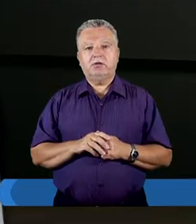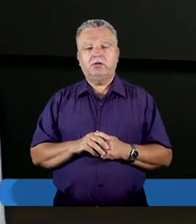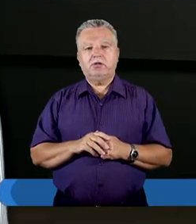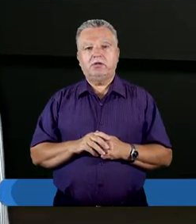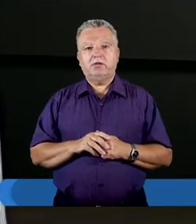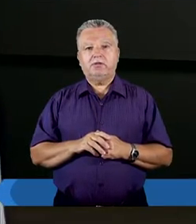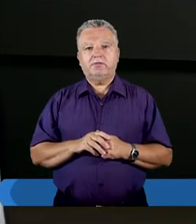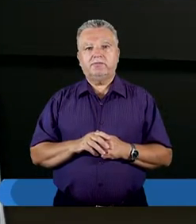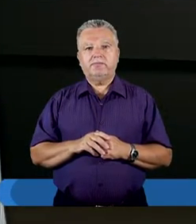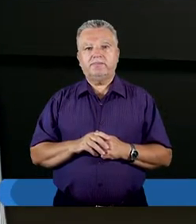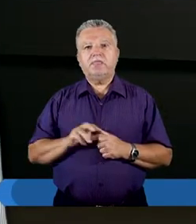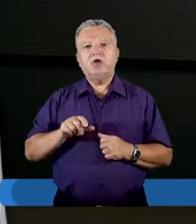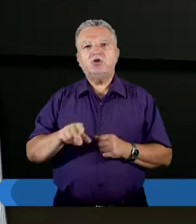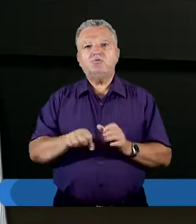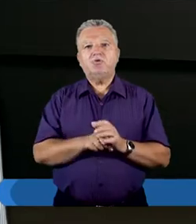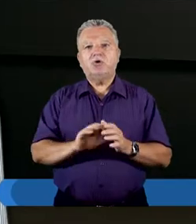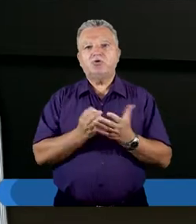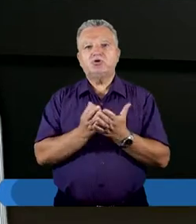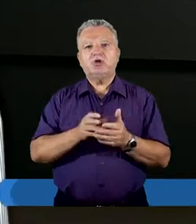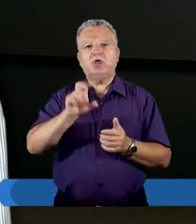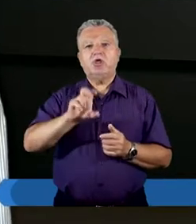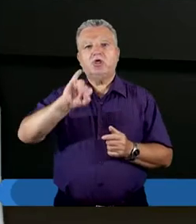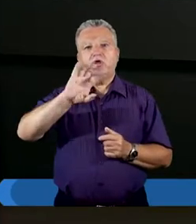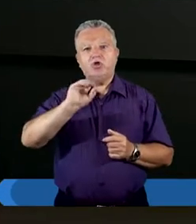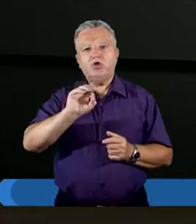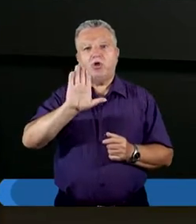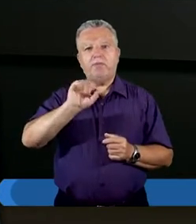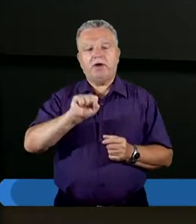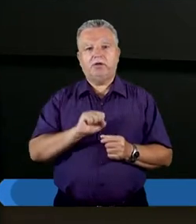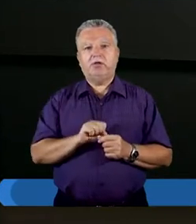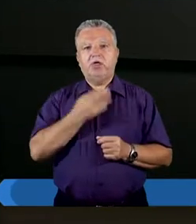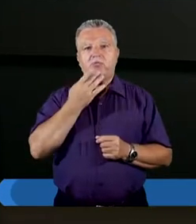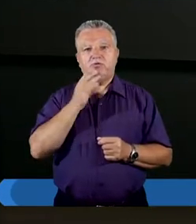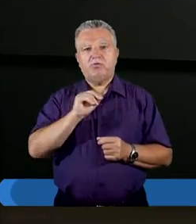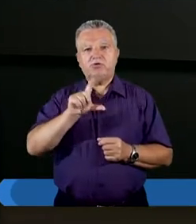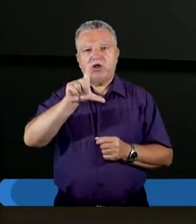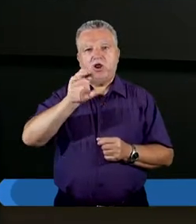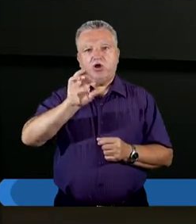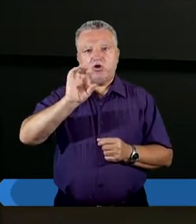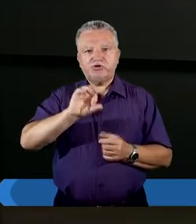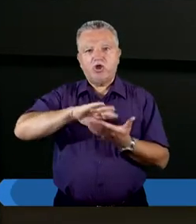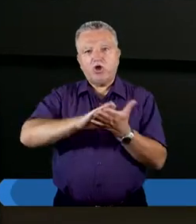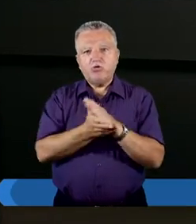Ale moi drodzy, przejdźmy do Księgi Hioba. Mówimy o tym, że jego los się odwrócił.